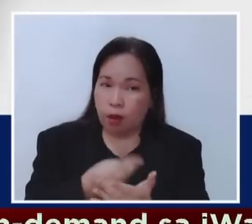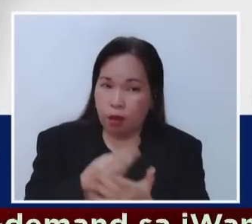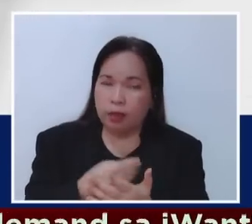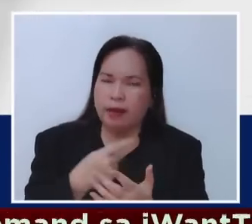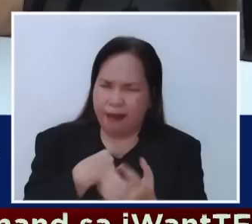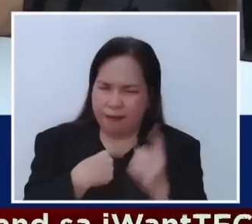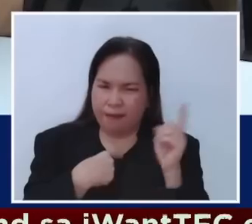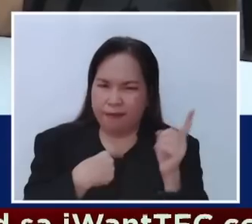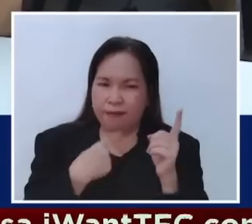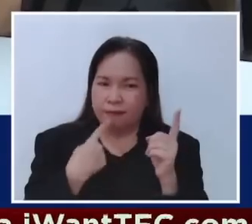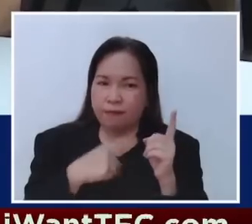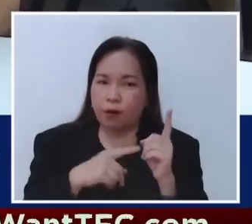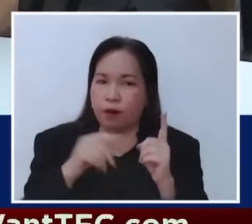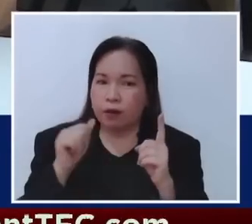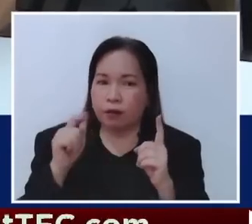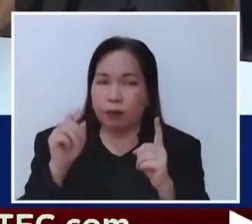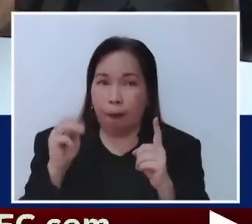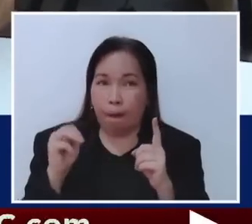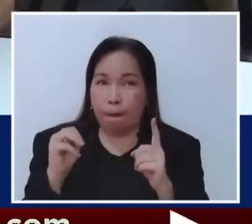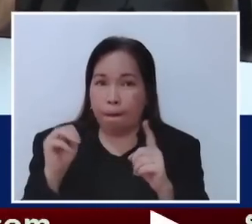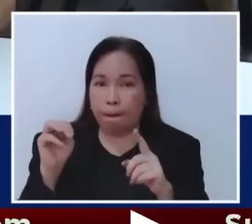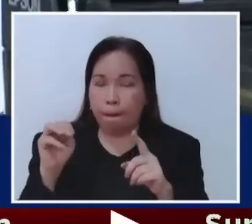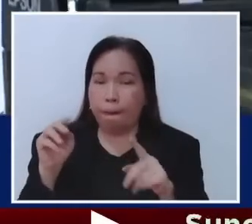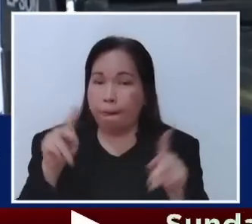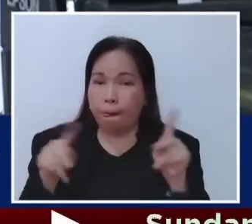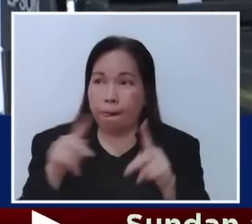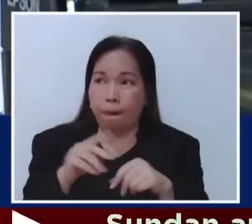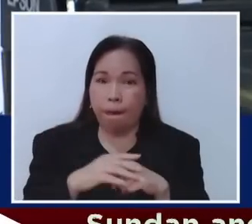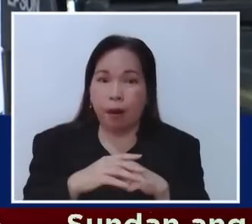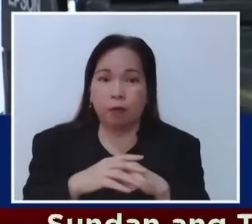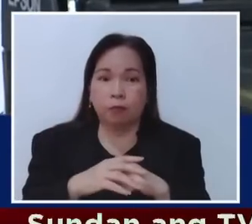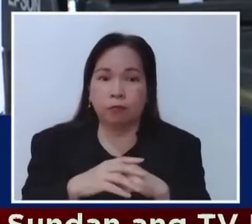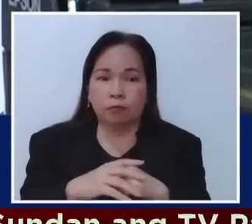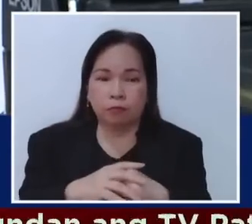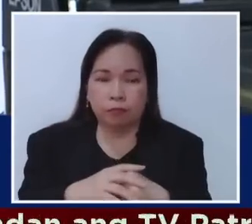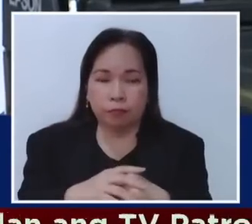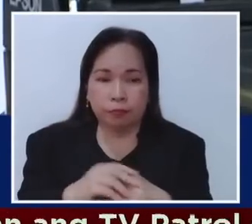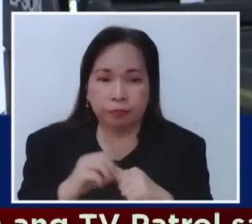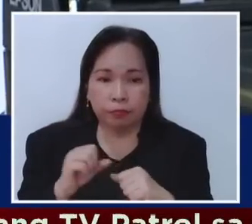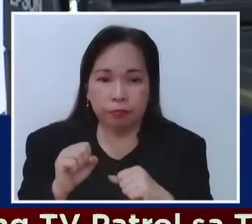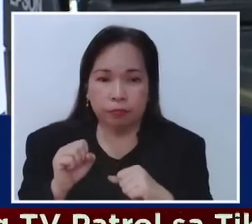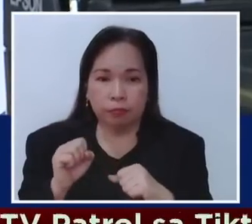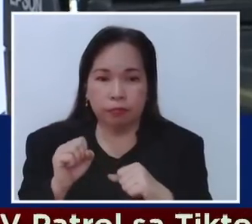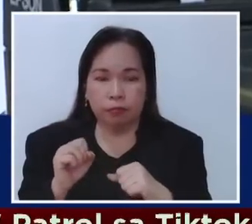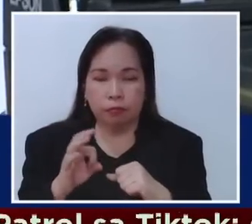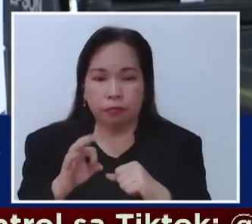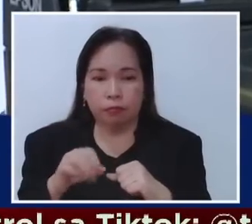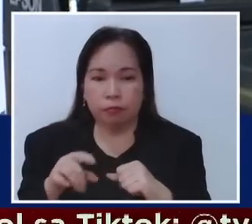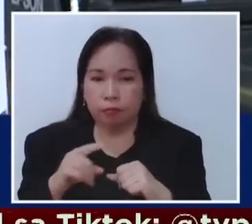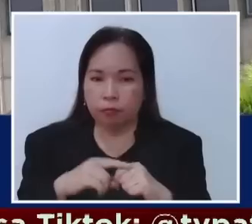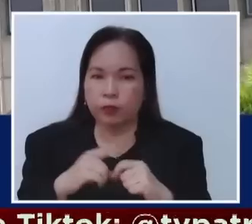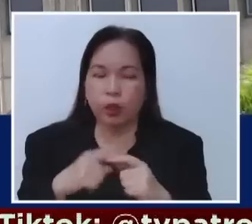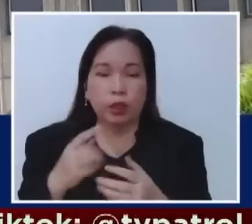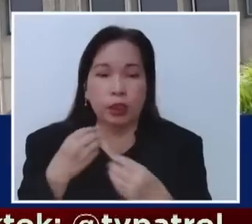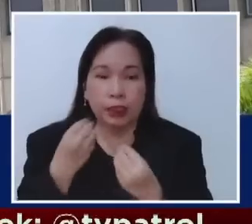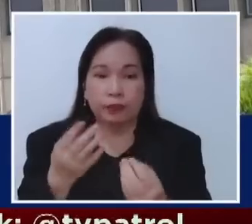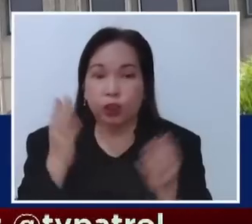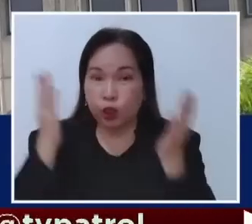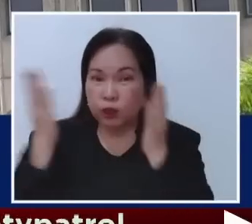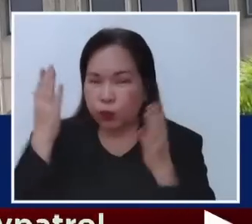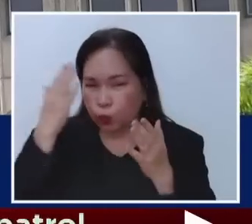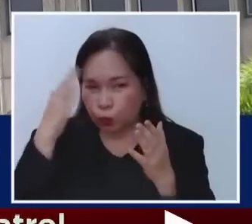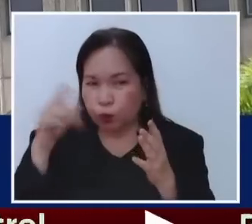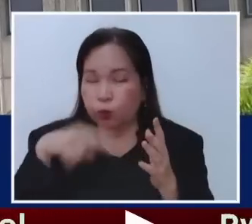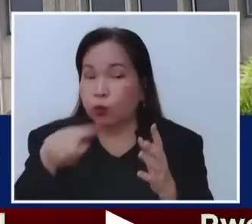sa ATN. Ang prioridad ngayon, masigurong hindi maaantala ang paghahatid ng mga serbisyo. Kaya ang